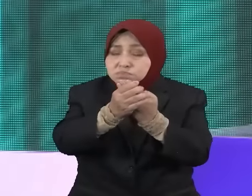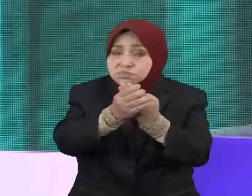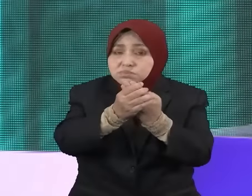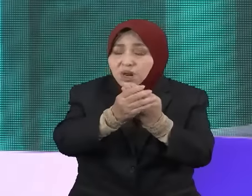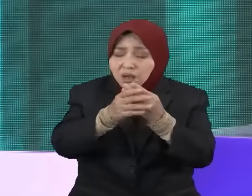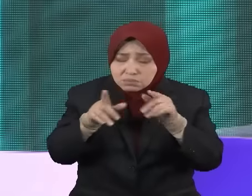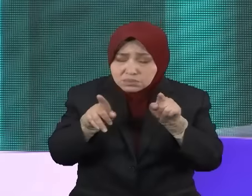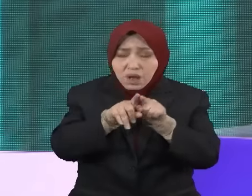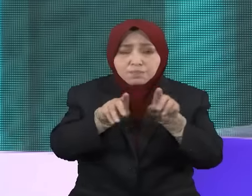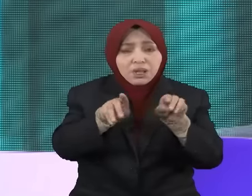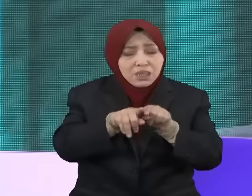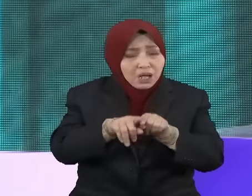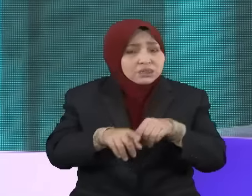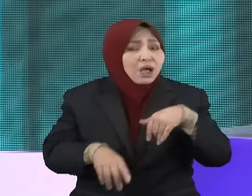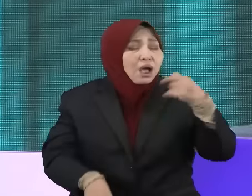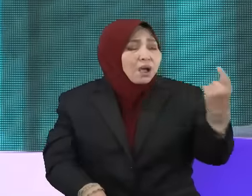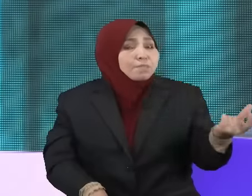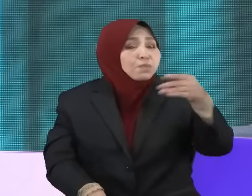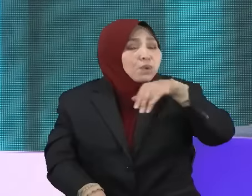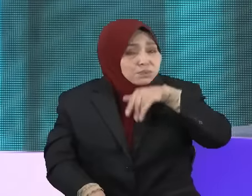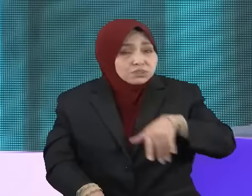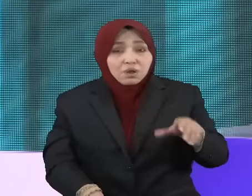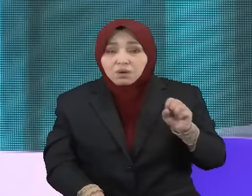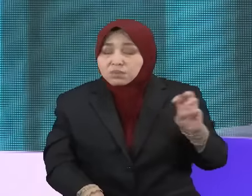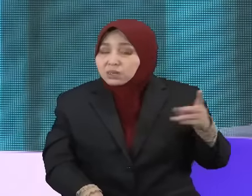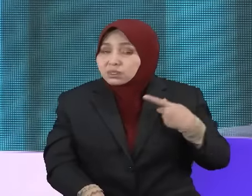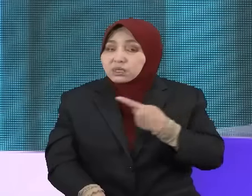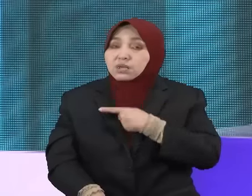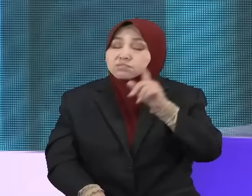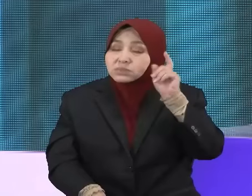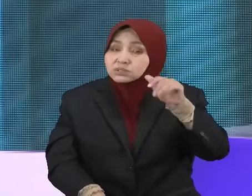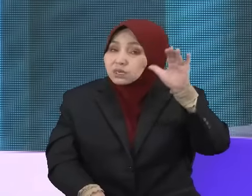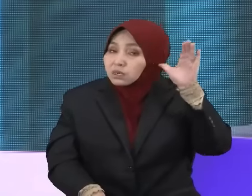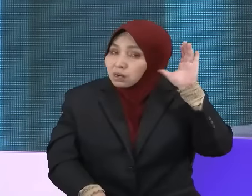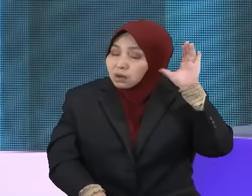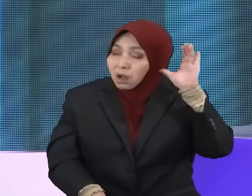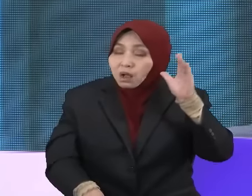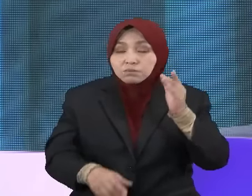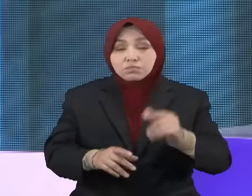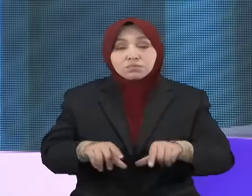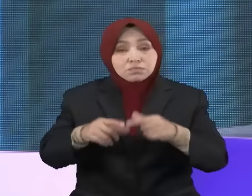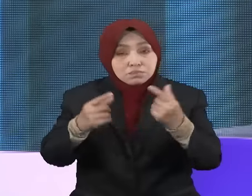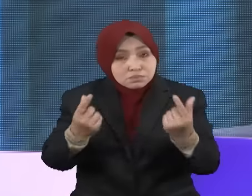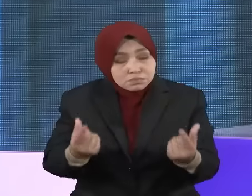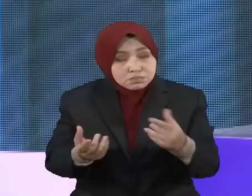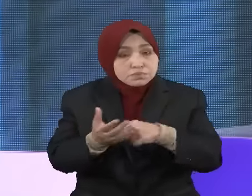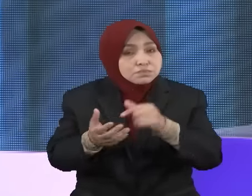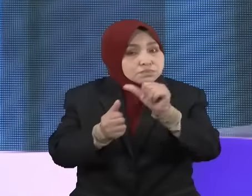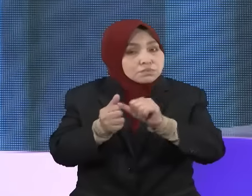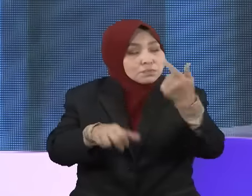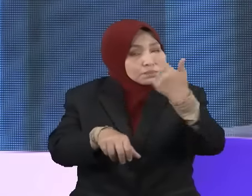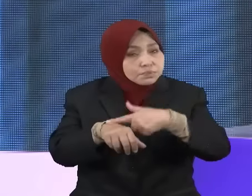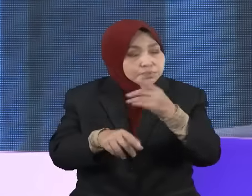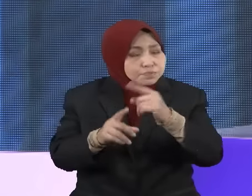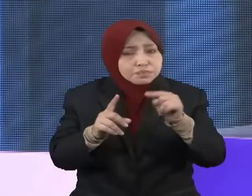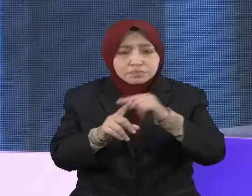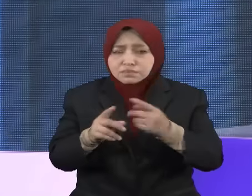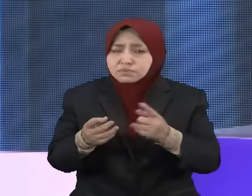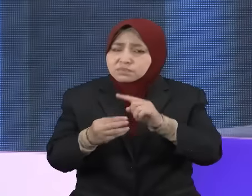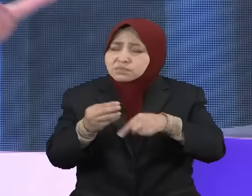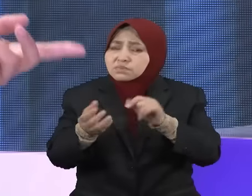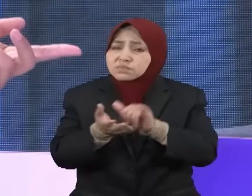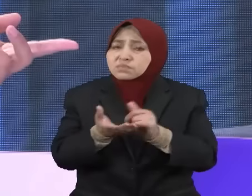zaman Nabi Muhammad sallallahu alaihi wasallam? Kita kena dengar al-hujjatul baligha ini pada setiap masa. Dan bilakah perkara itu